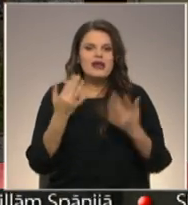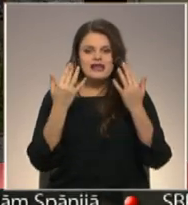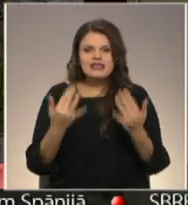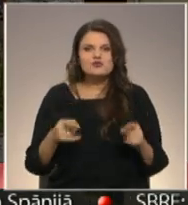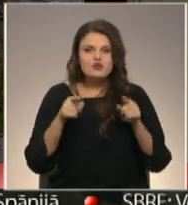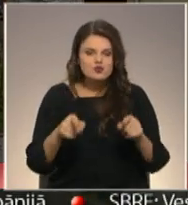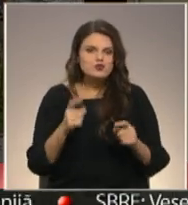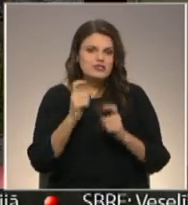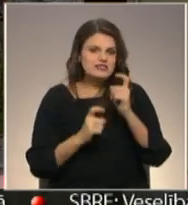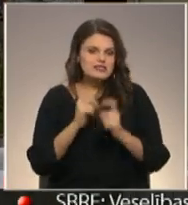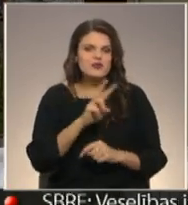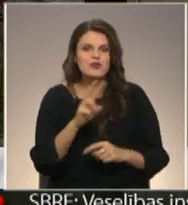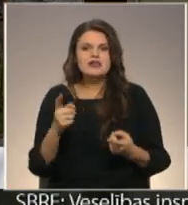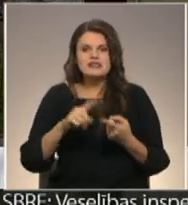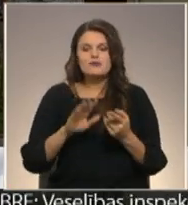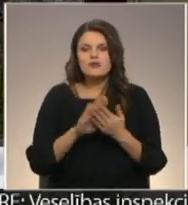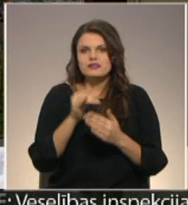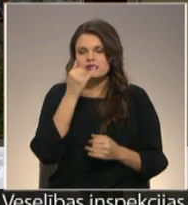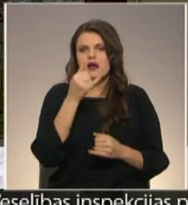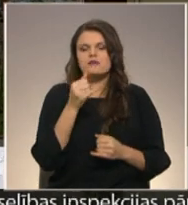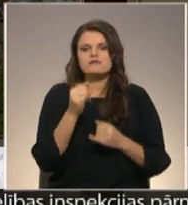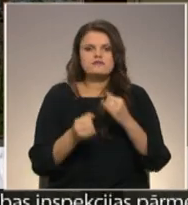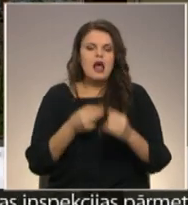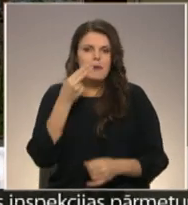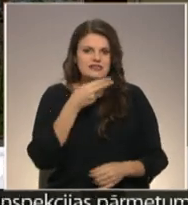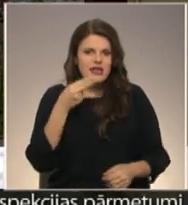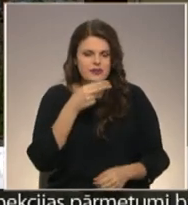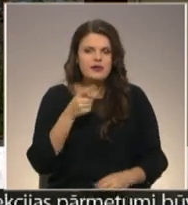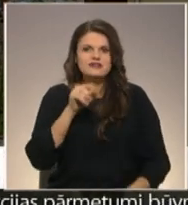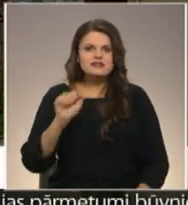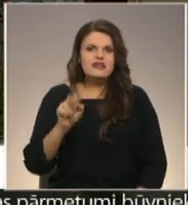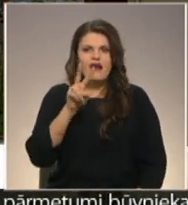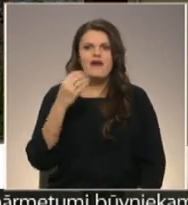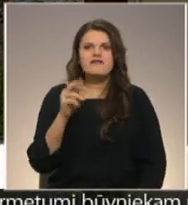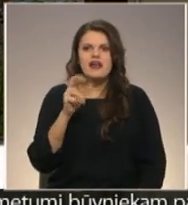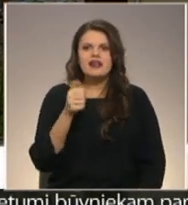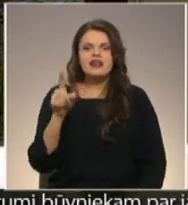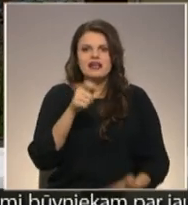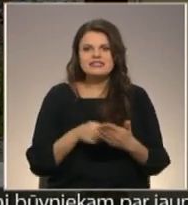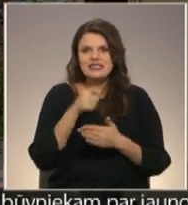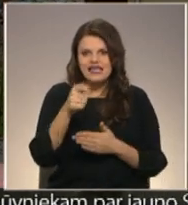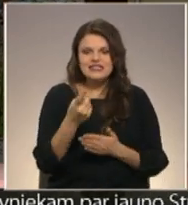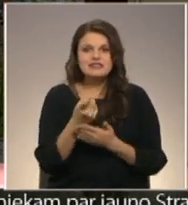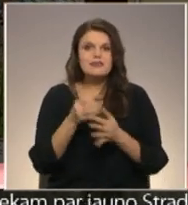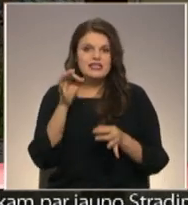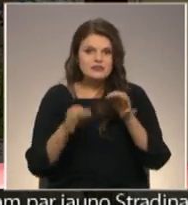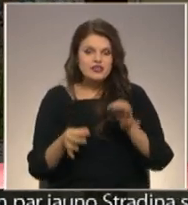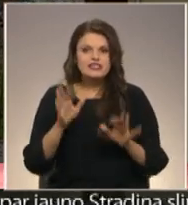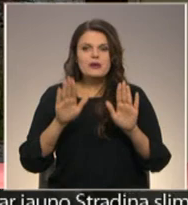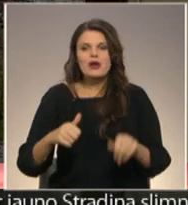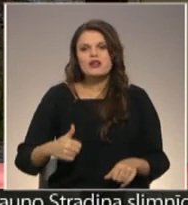šo strīdu, kas attiecās uz apsaimniekošanu, SIA Vedgas iesniedza prasību tiesā